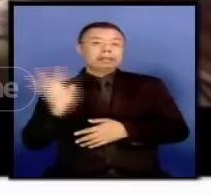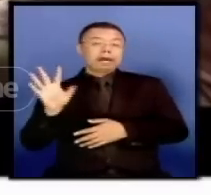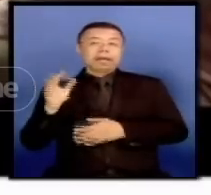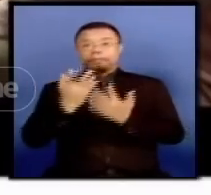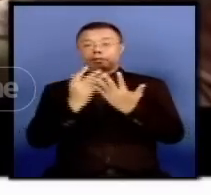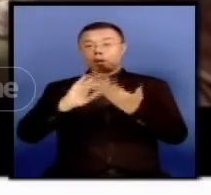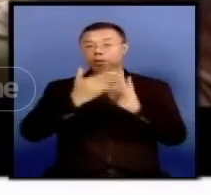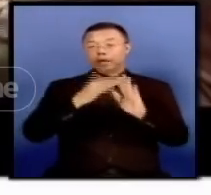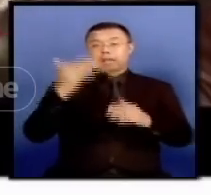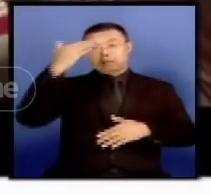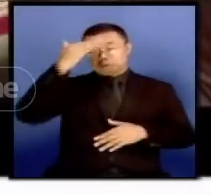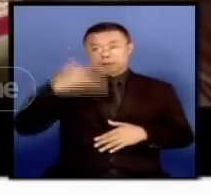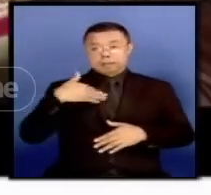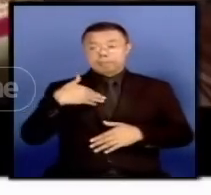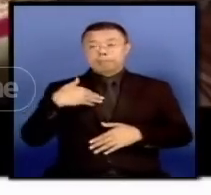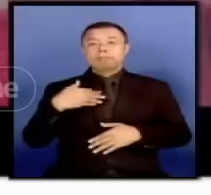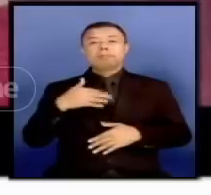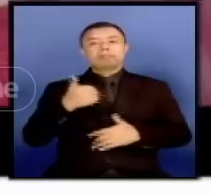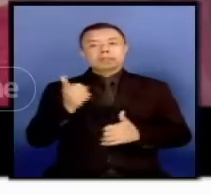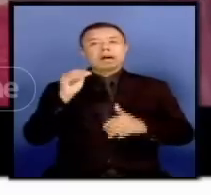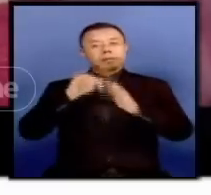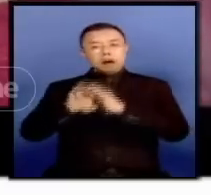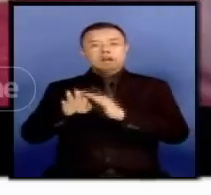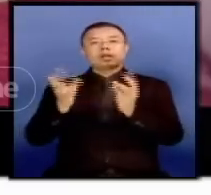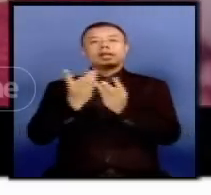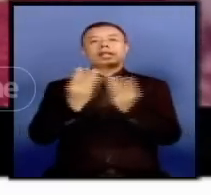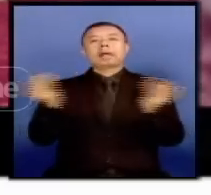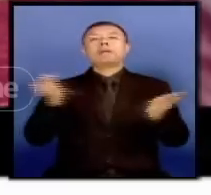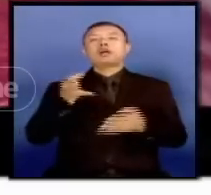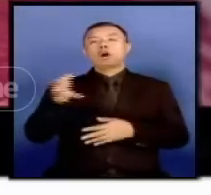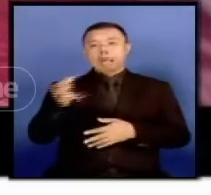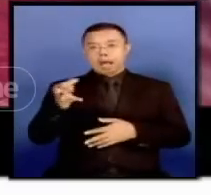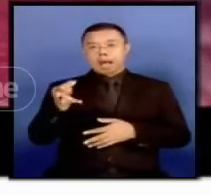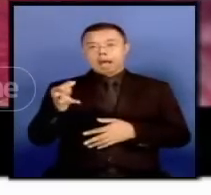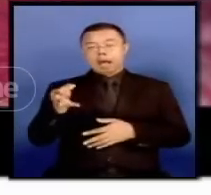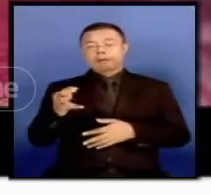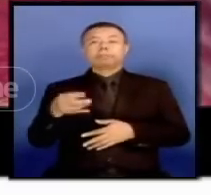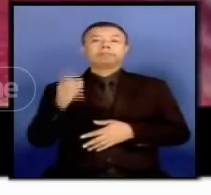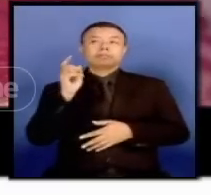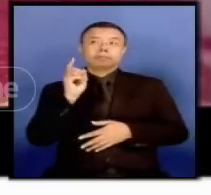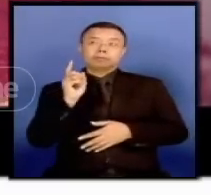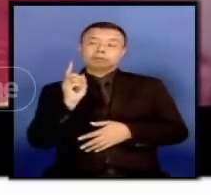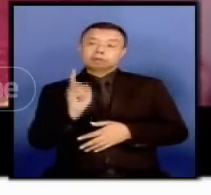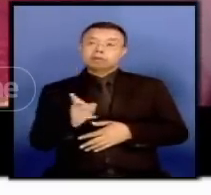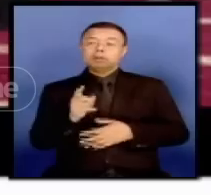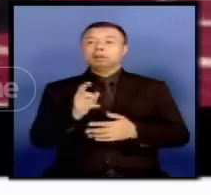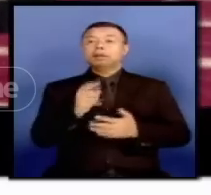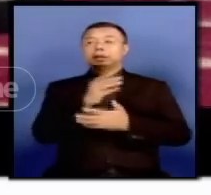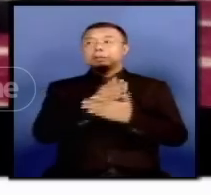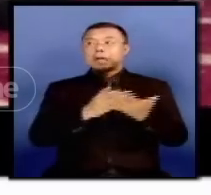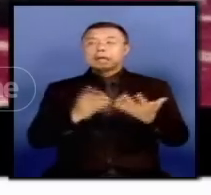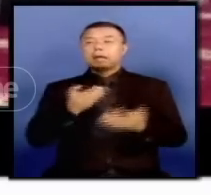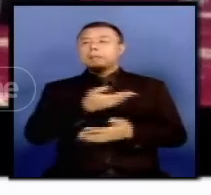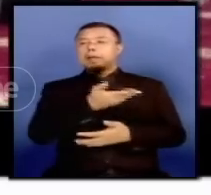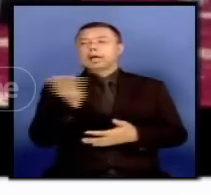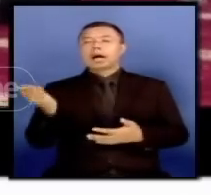Muslim yang menggunakan fasilitas taman kota. Ada juga bagian besar di antara